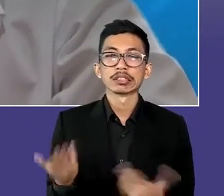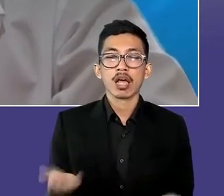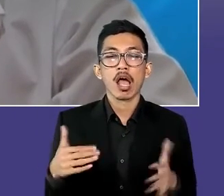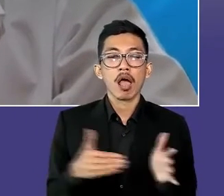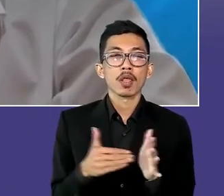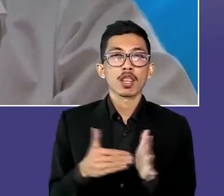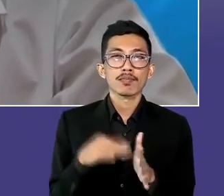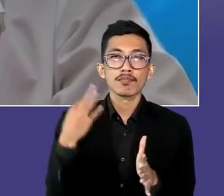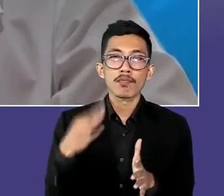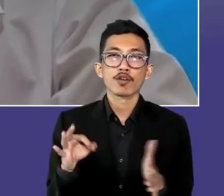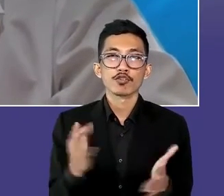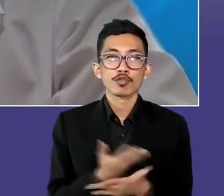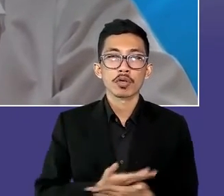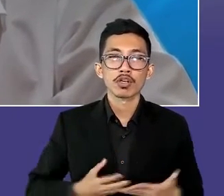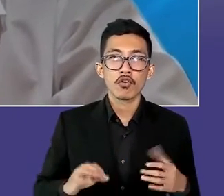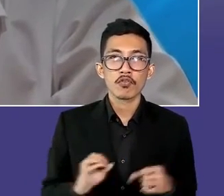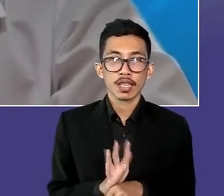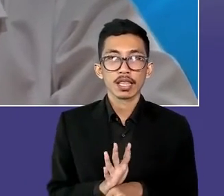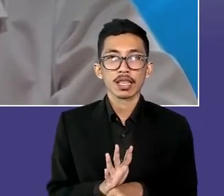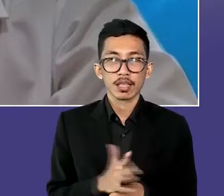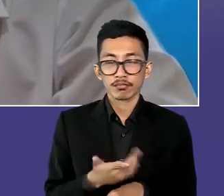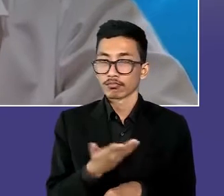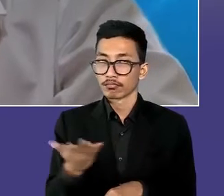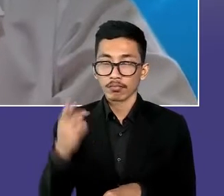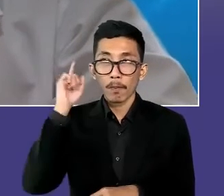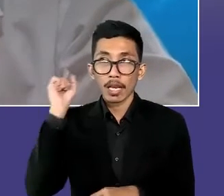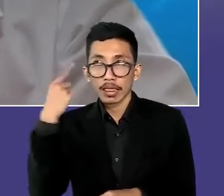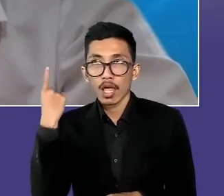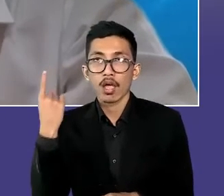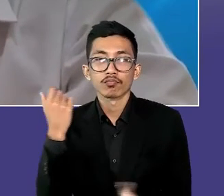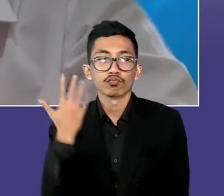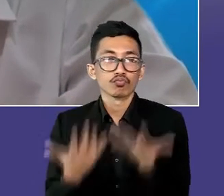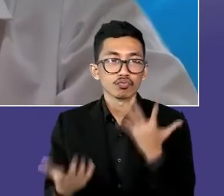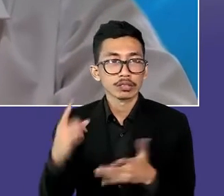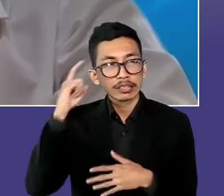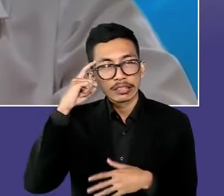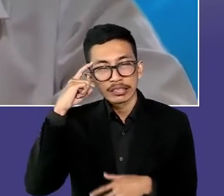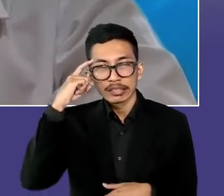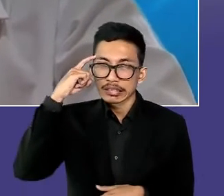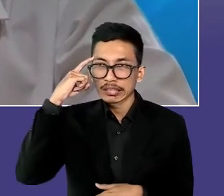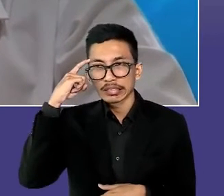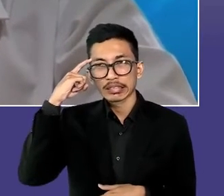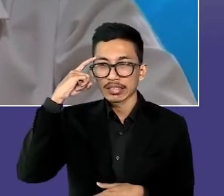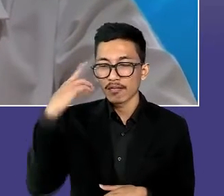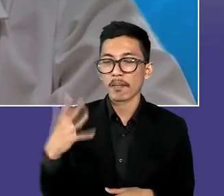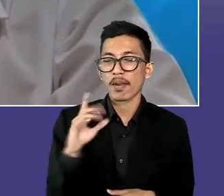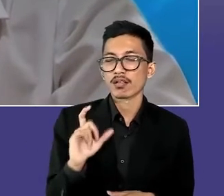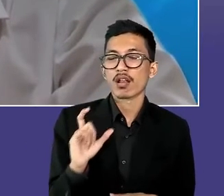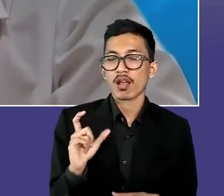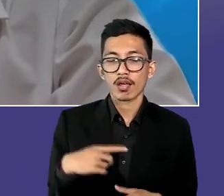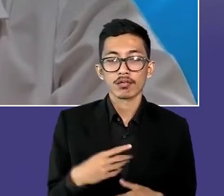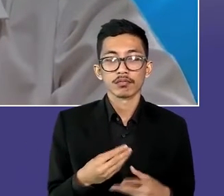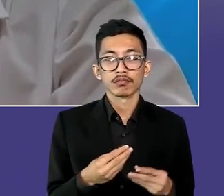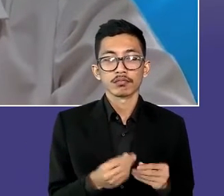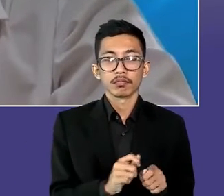hambatan baru dengan COVID ini, pemerintah pasti harus memutar kepalanya untuk mencari dari mana pembiayaan untuk